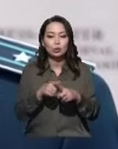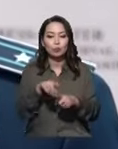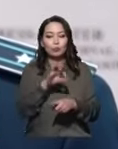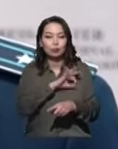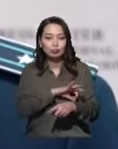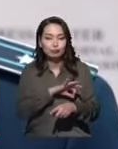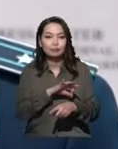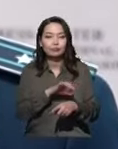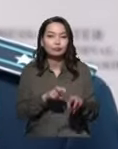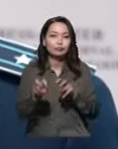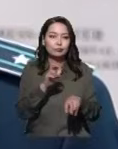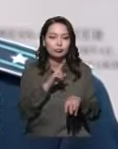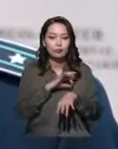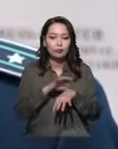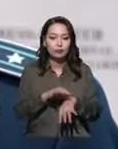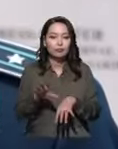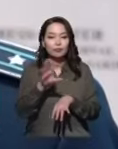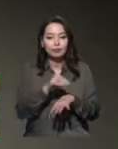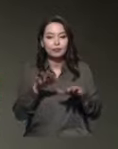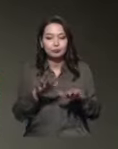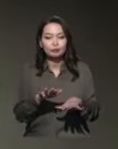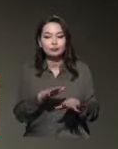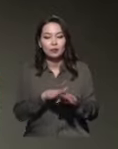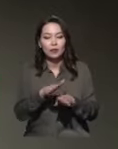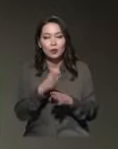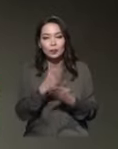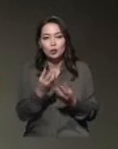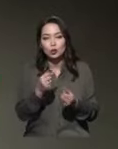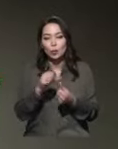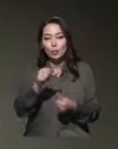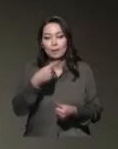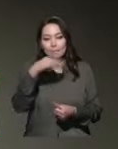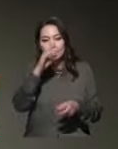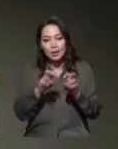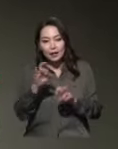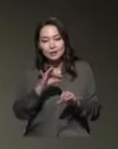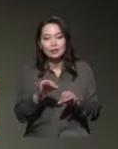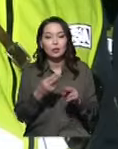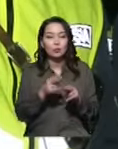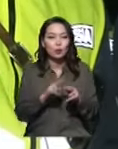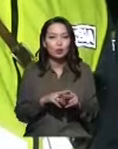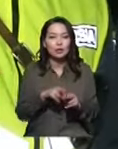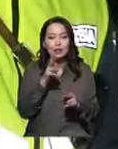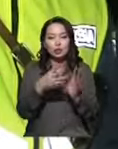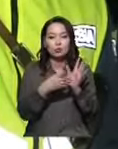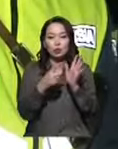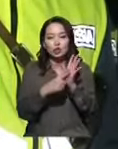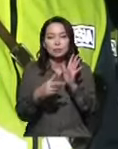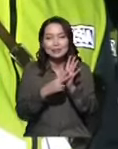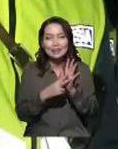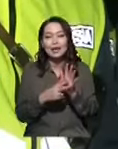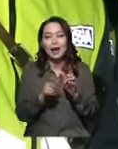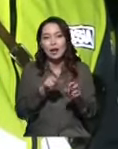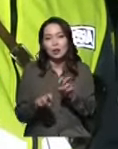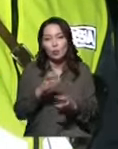іздеу іс-шараларын жүргізіп, барлық маршрутты бақылауға алады. Бұдан бөлек полицейлер тергеу мен соттан жалтарған 2378 адамды іздеуде.